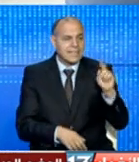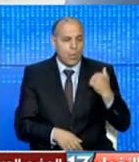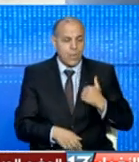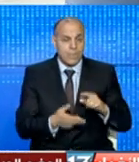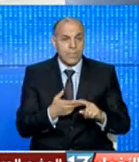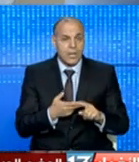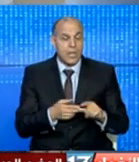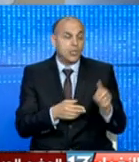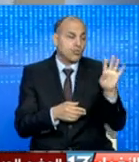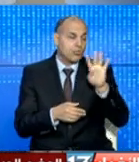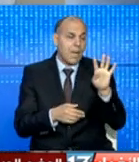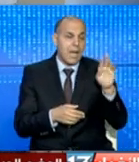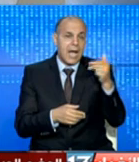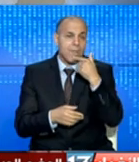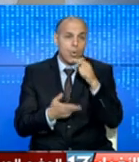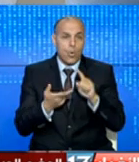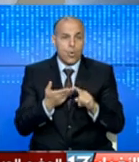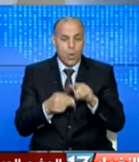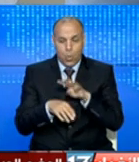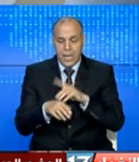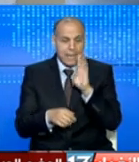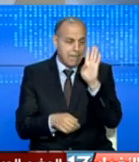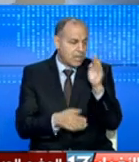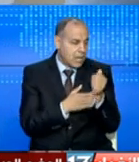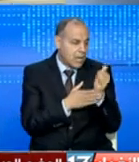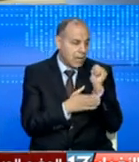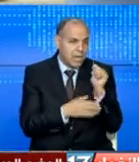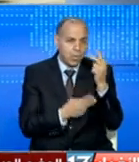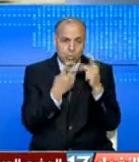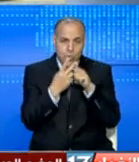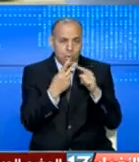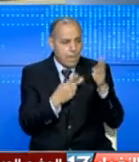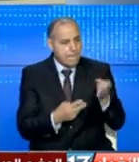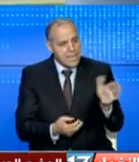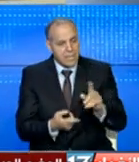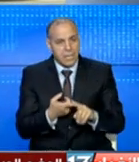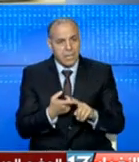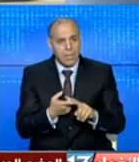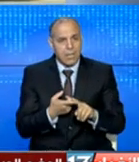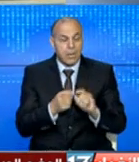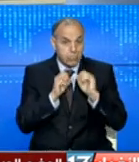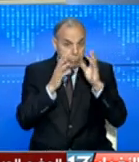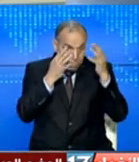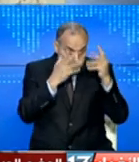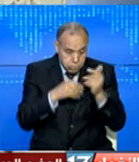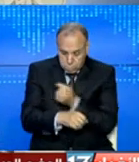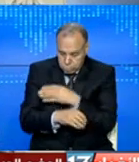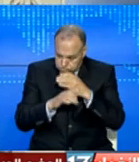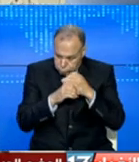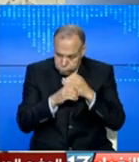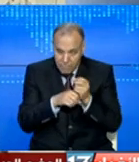الشمال الغربي للبلاد سجلت ولايه باشا امس حالتي وفاه جديده كما اظهرت نتائج التحاليل